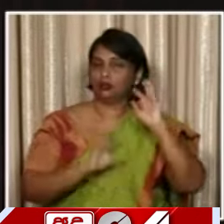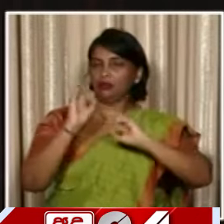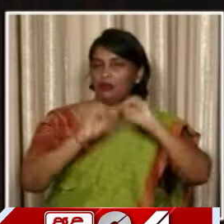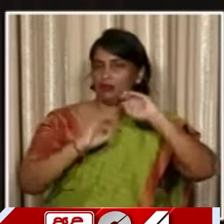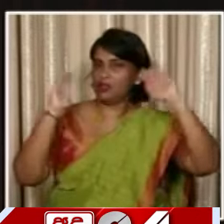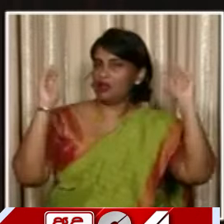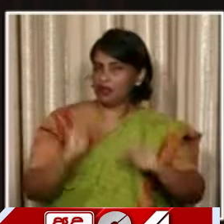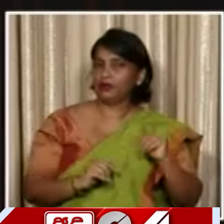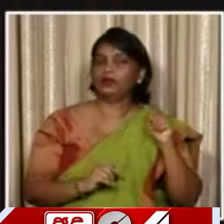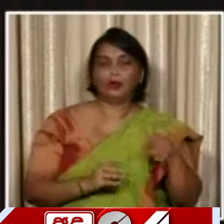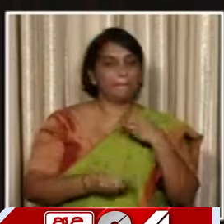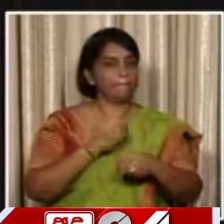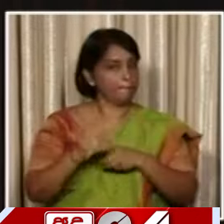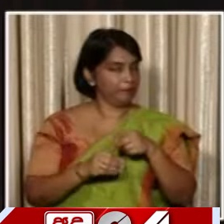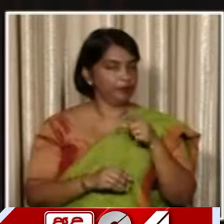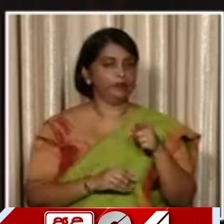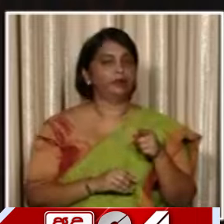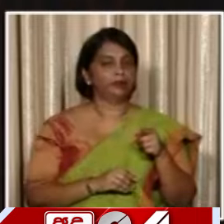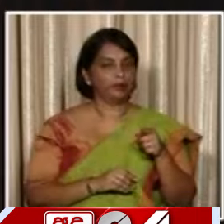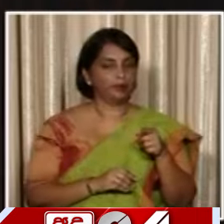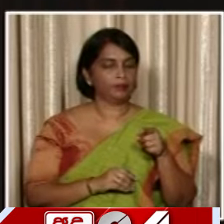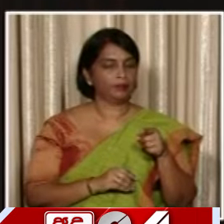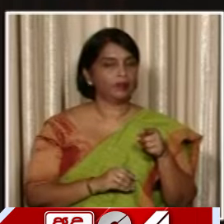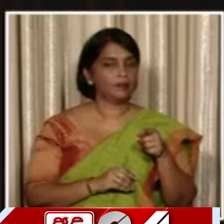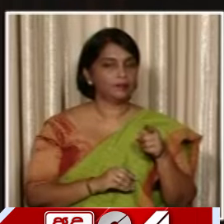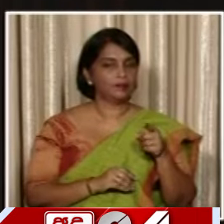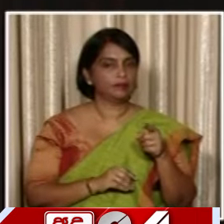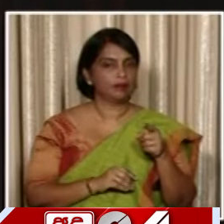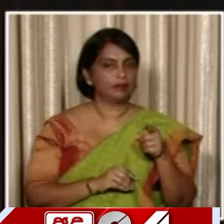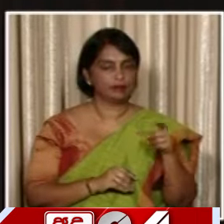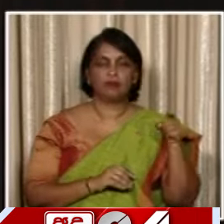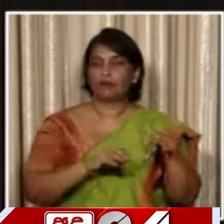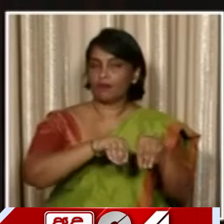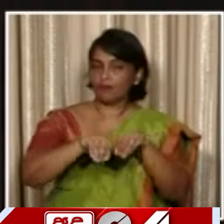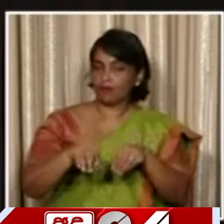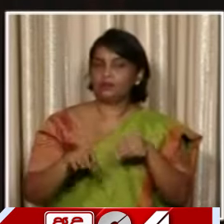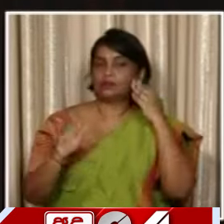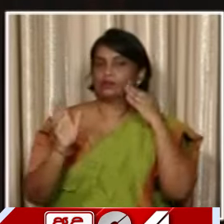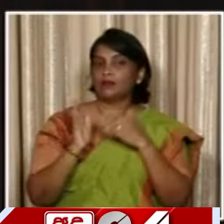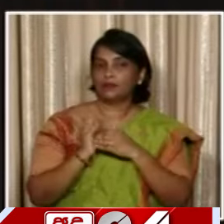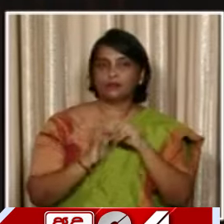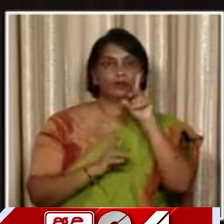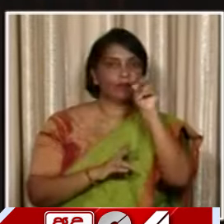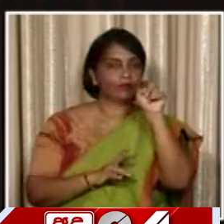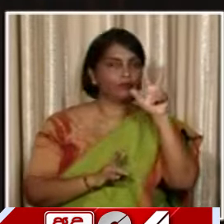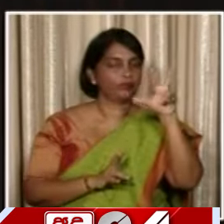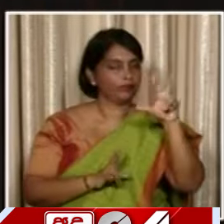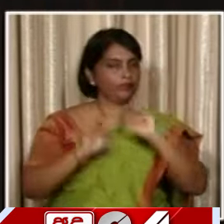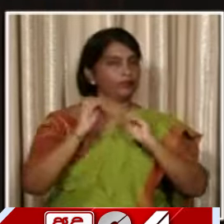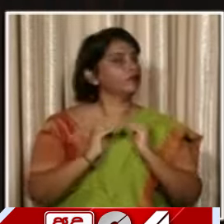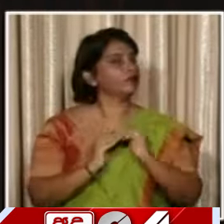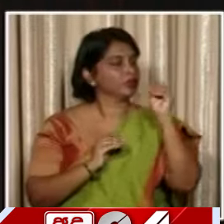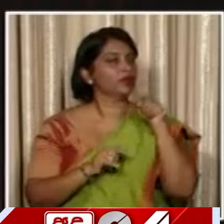හැකිලිච්ච ඒ කර්මාන්තා විශේෂෙන්ම කෘෂිකාර්මාන්සය සීයට එකොලා දසම අටකින් වර්ධනය